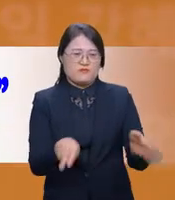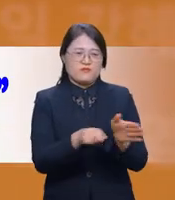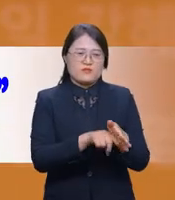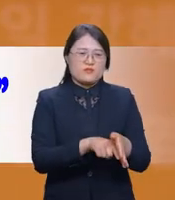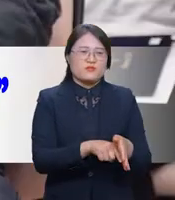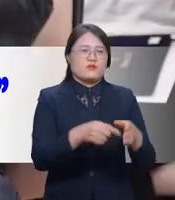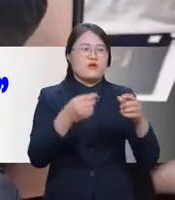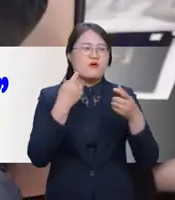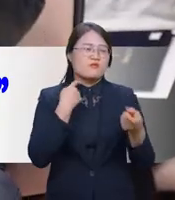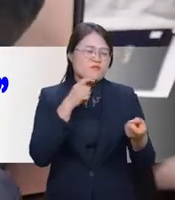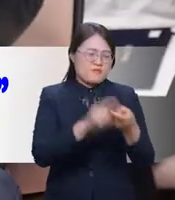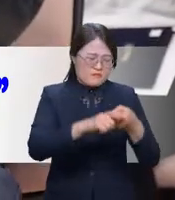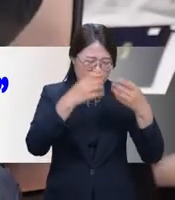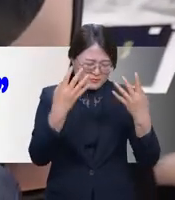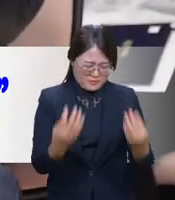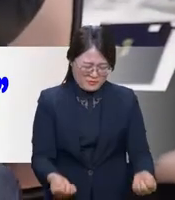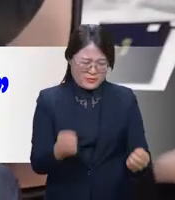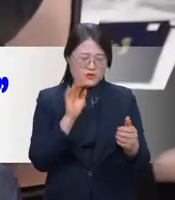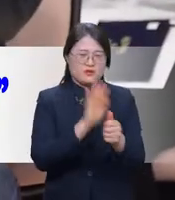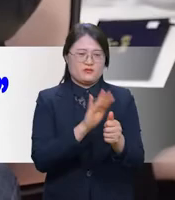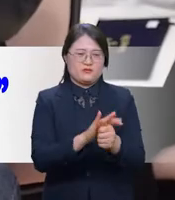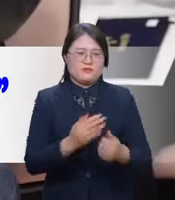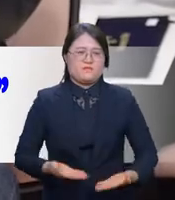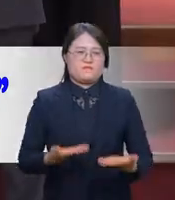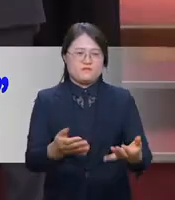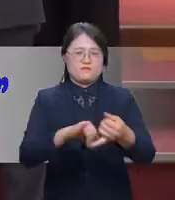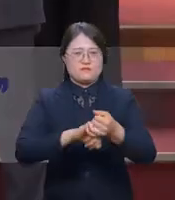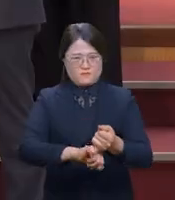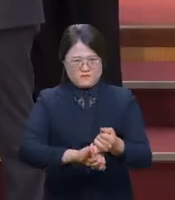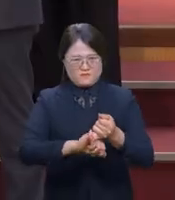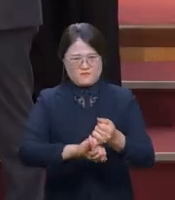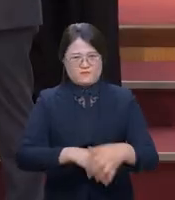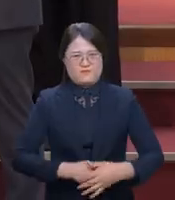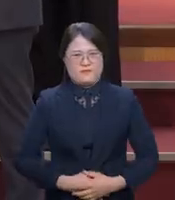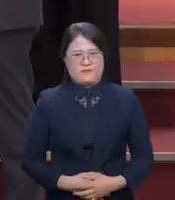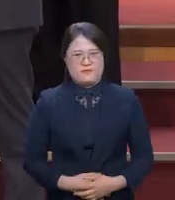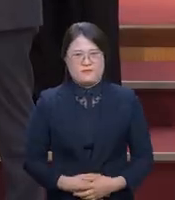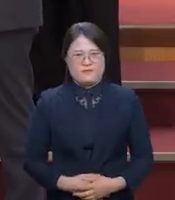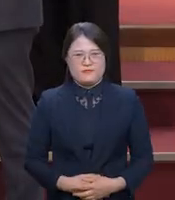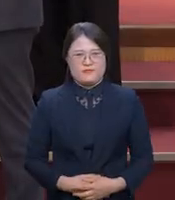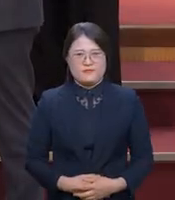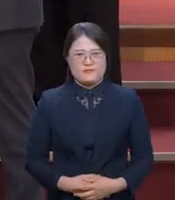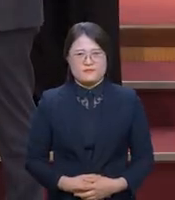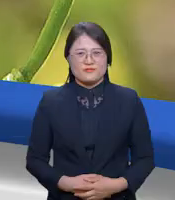많은 관심과 필요한 지원을 아끼지 않겠다고 밝혔습니다.